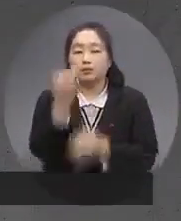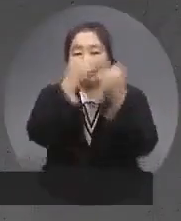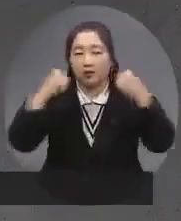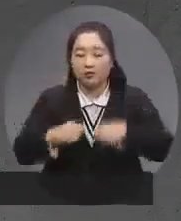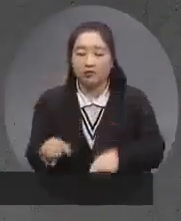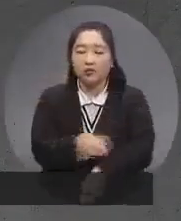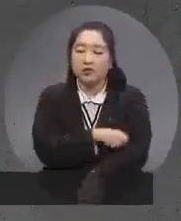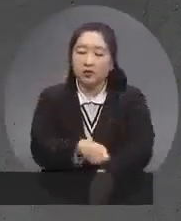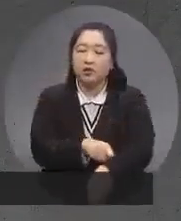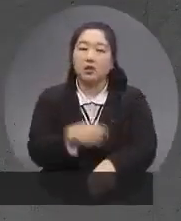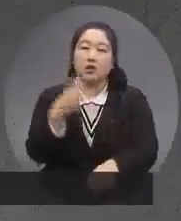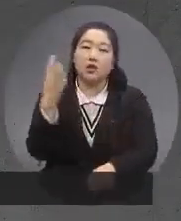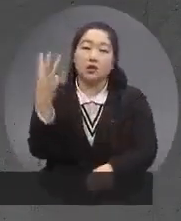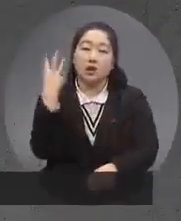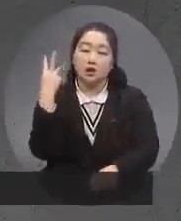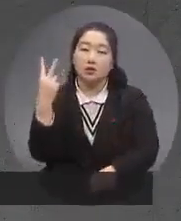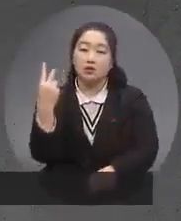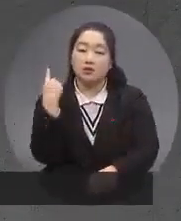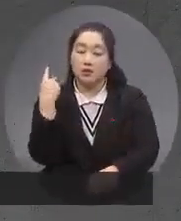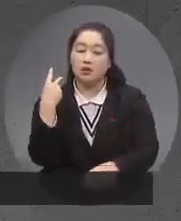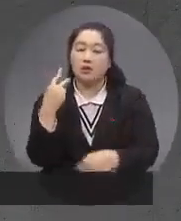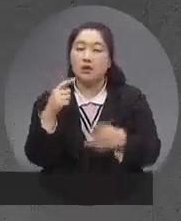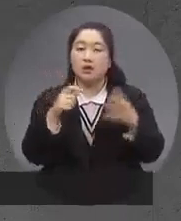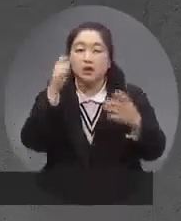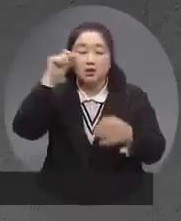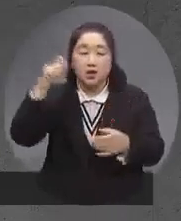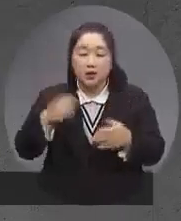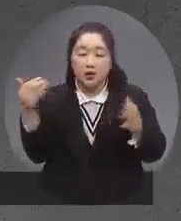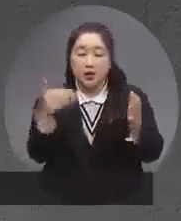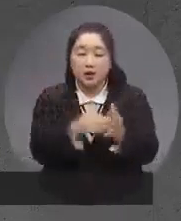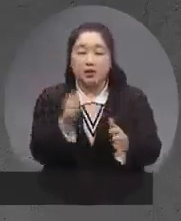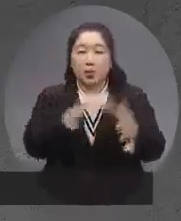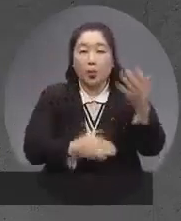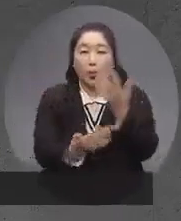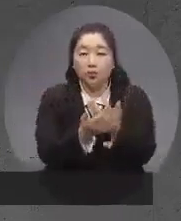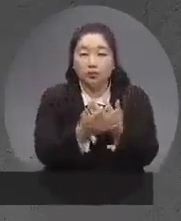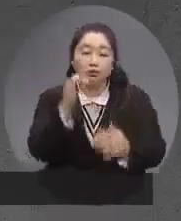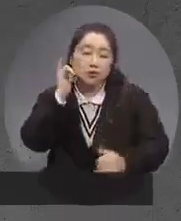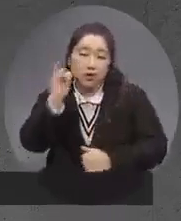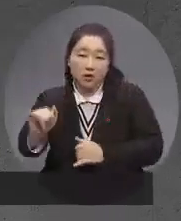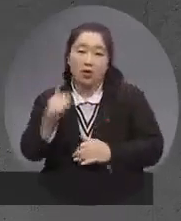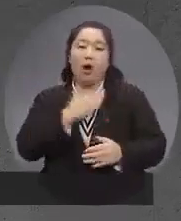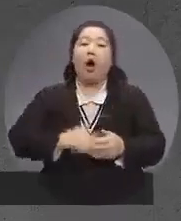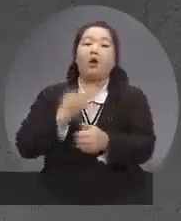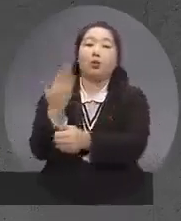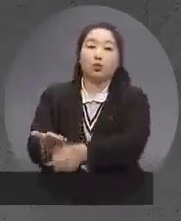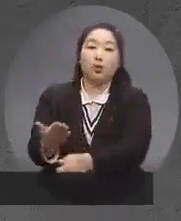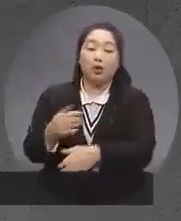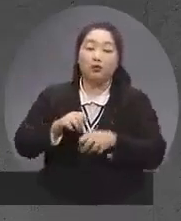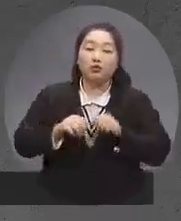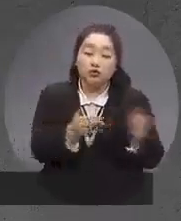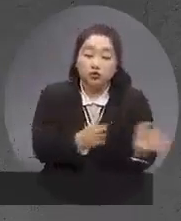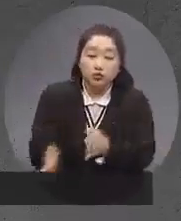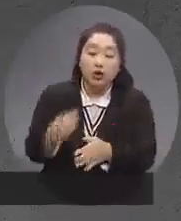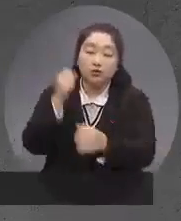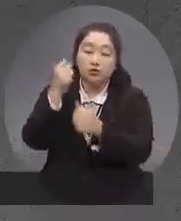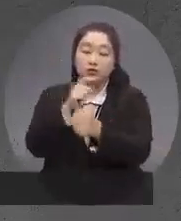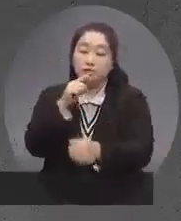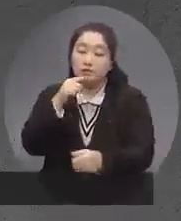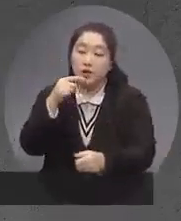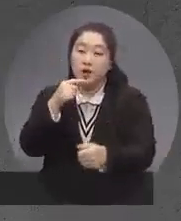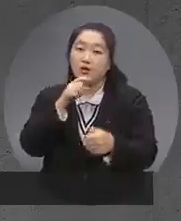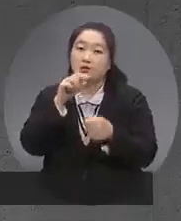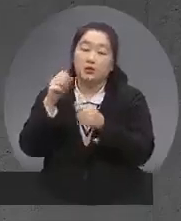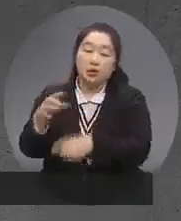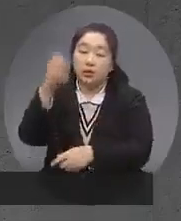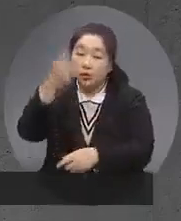충청북도는 특히 나흘 전과 전날, 당일 새벽까지 공문과 전화 등을 통해 선제적 제설을 여러 차례 강조했는데도